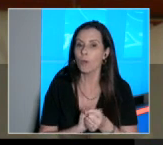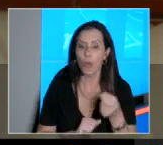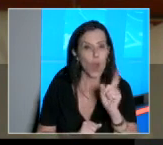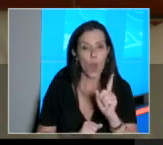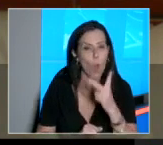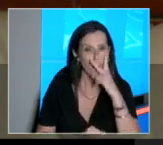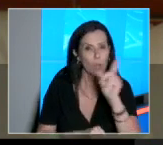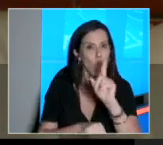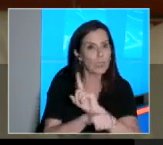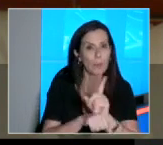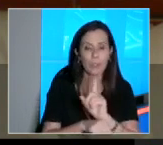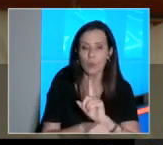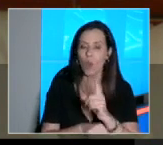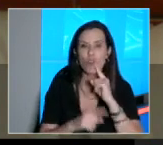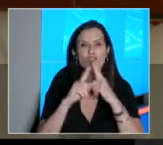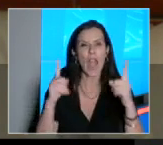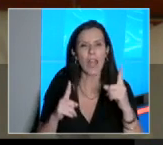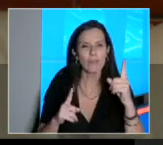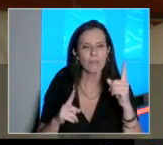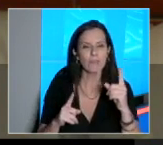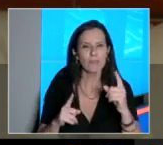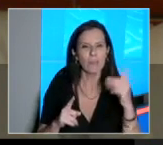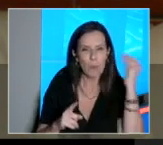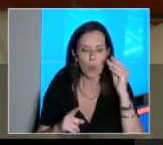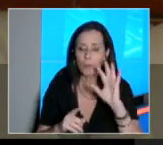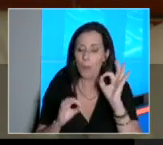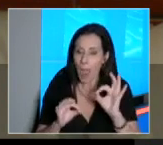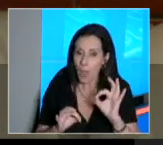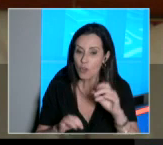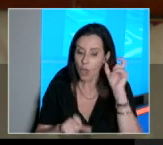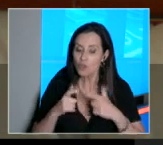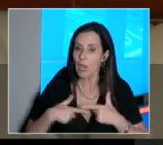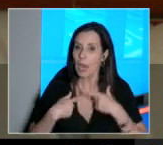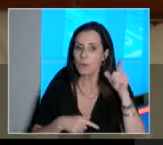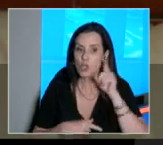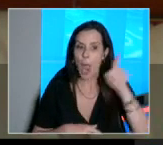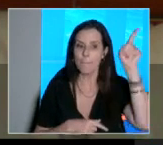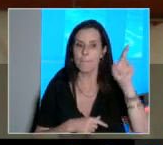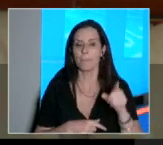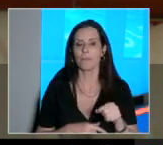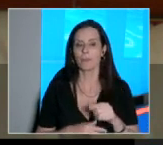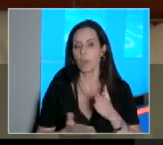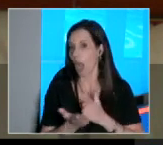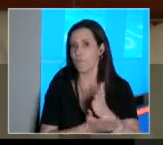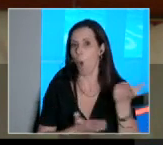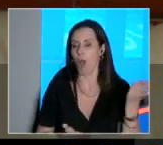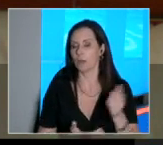לא מבקרים, לא שבתוניסטים, לא סטודנטים, אלא אנשים שחיים שם בצורה